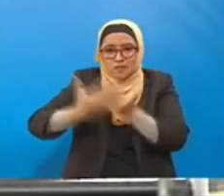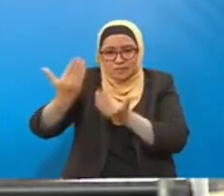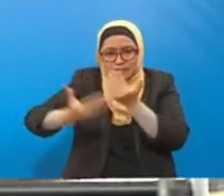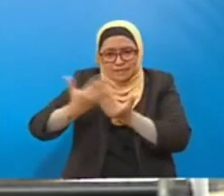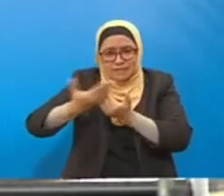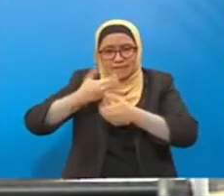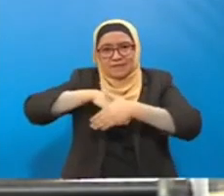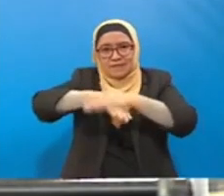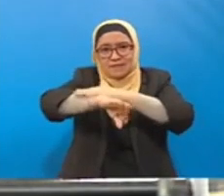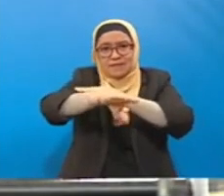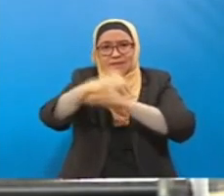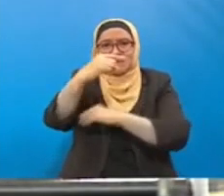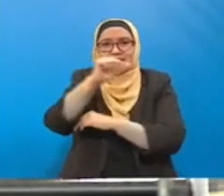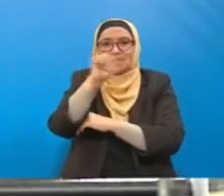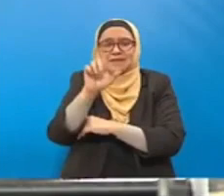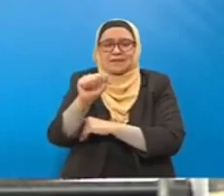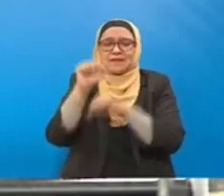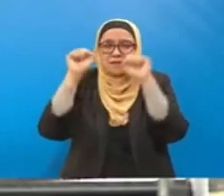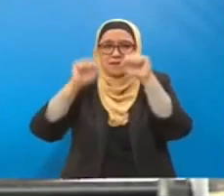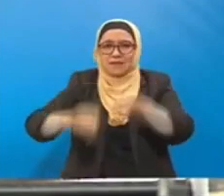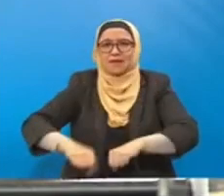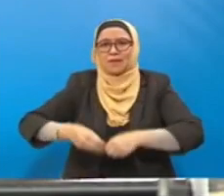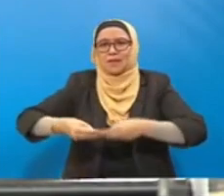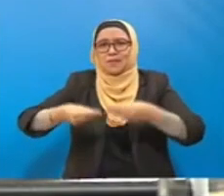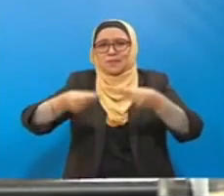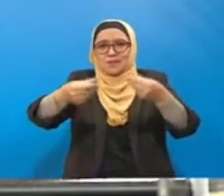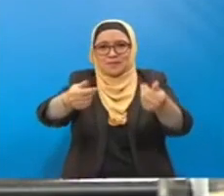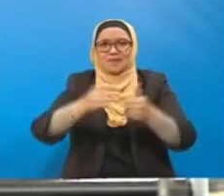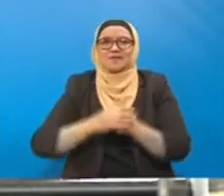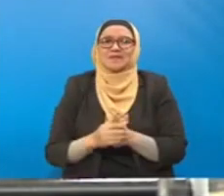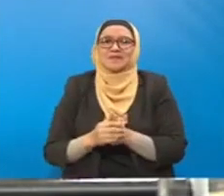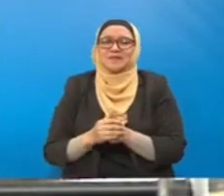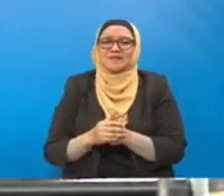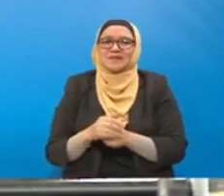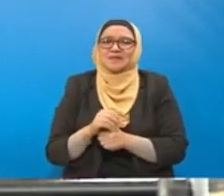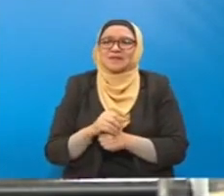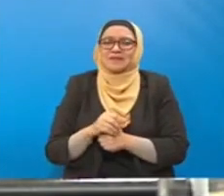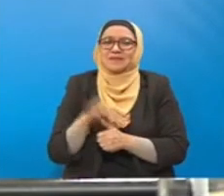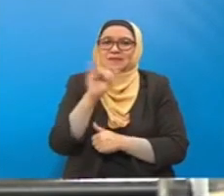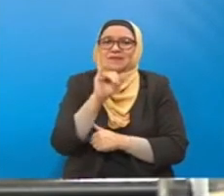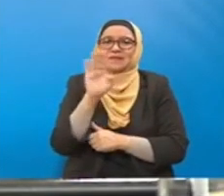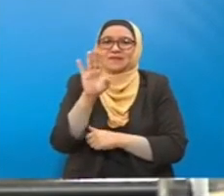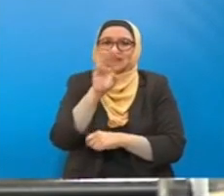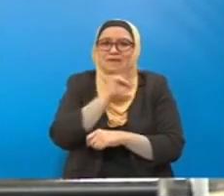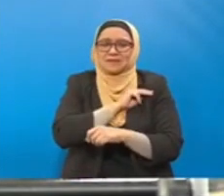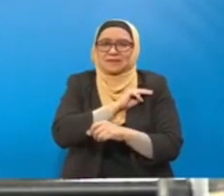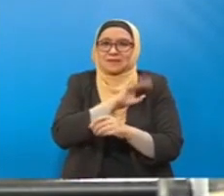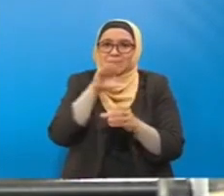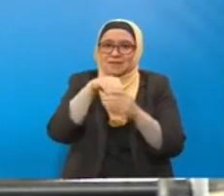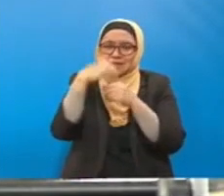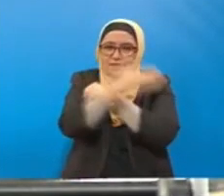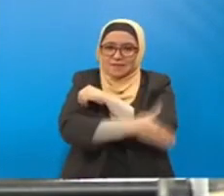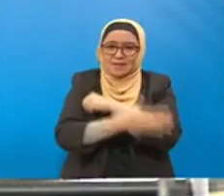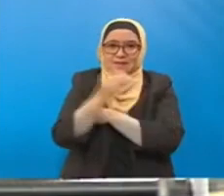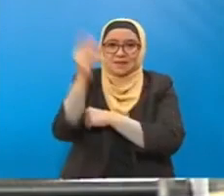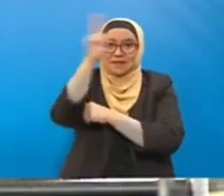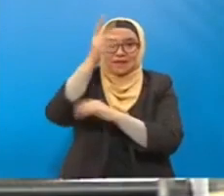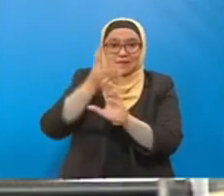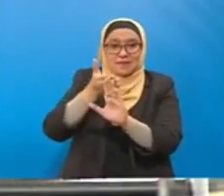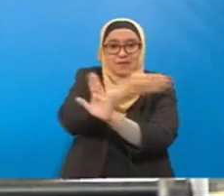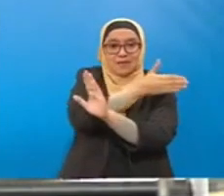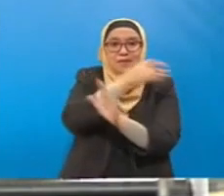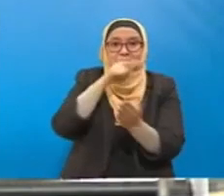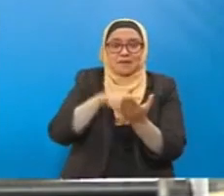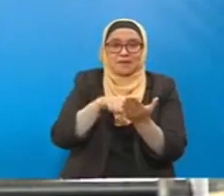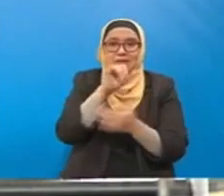dapat berjalan dengan lancar yang hormat menteri luar negeri dalam kerajaan sebelum ini yang bahwa semprung telah pun membuat